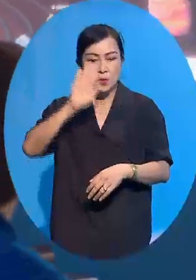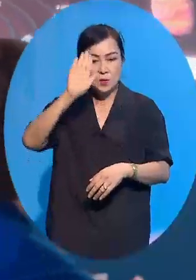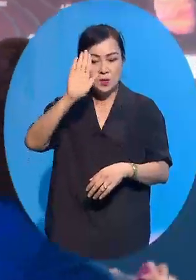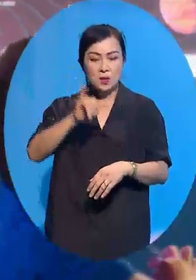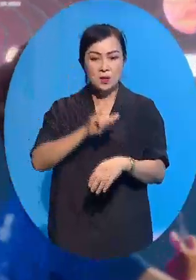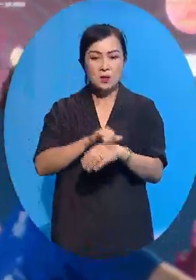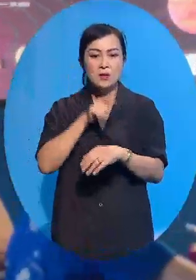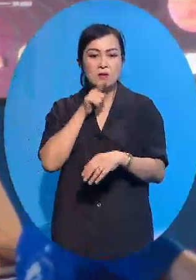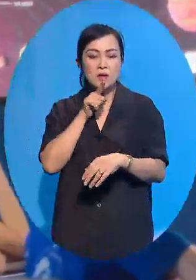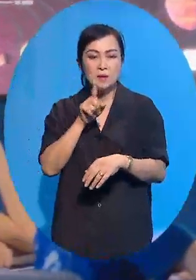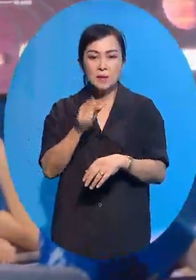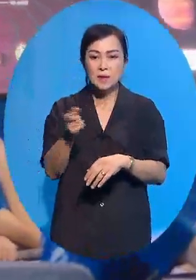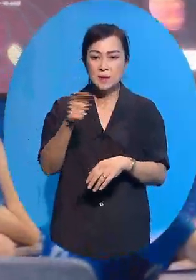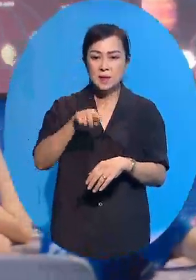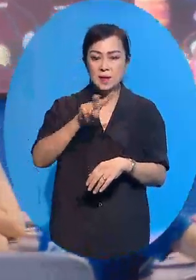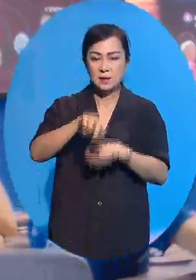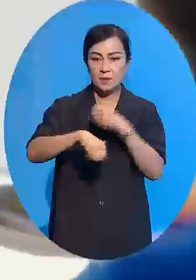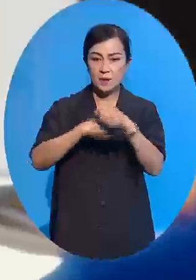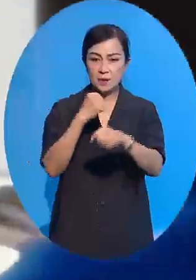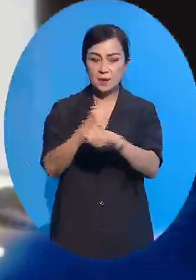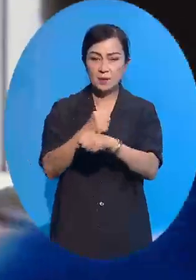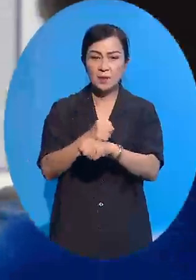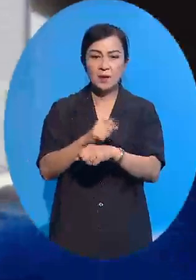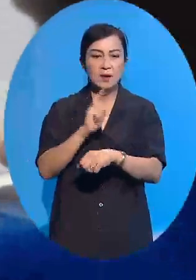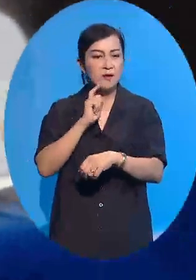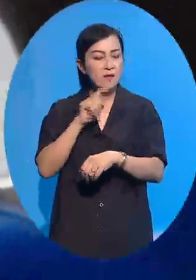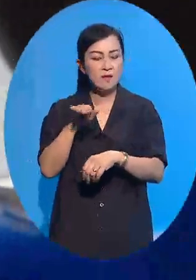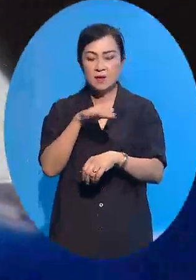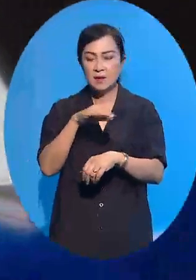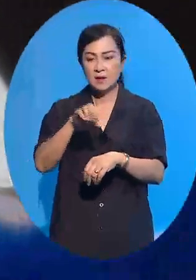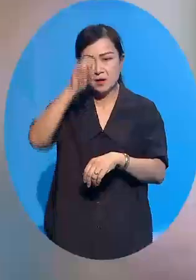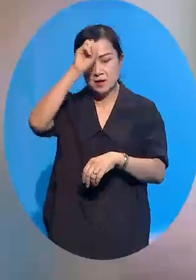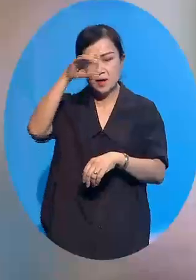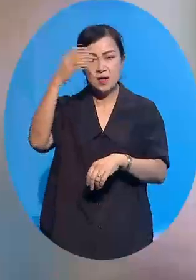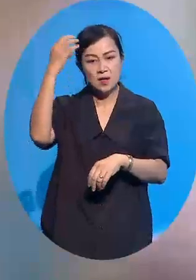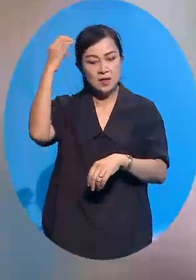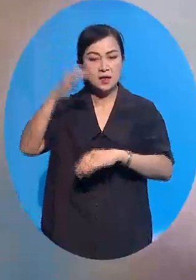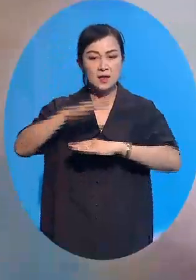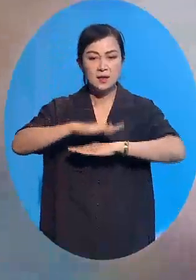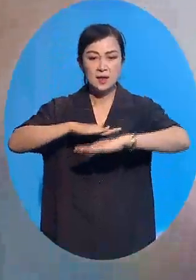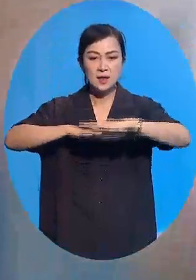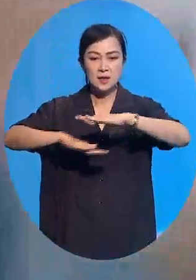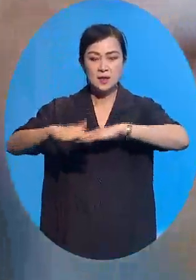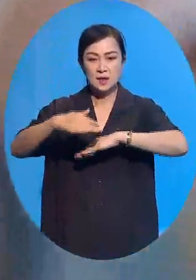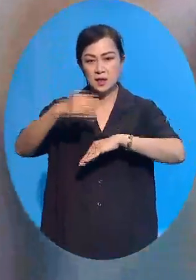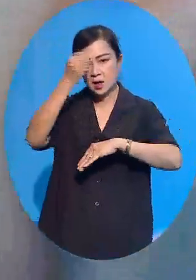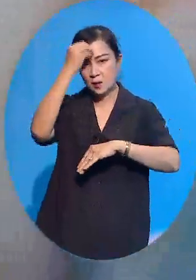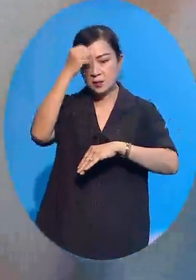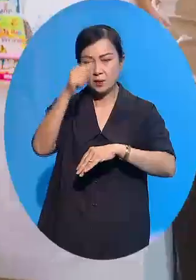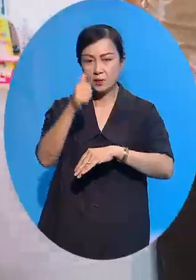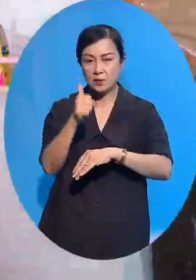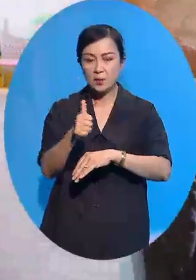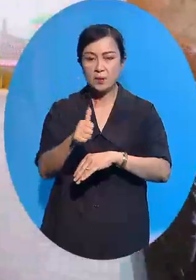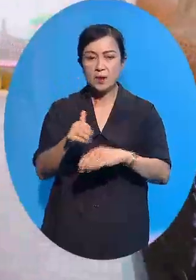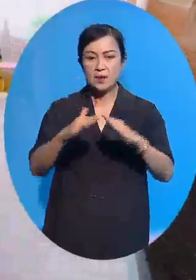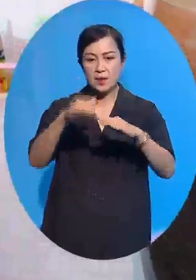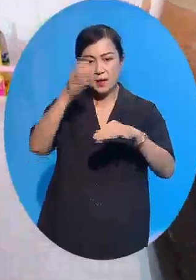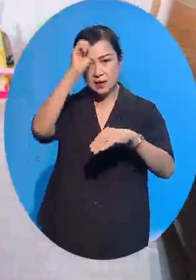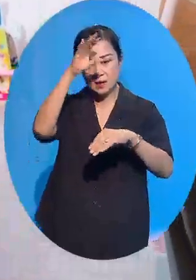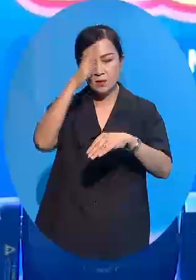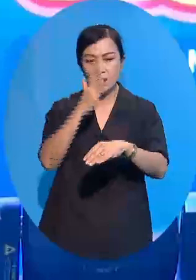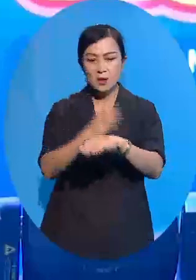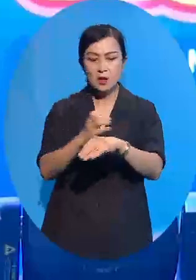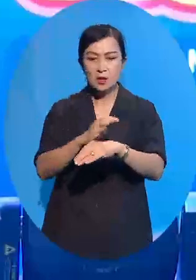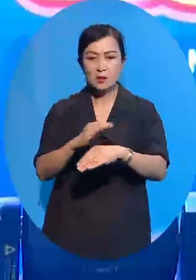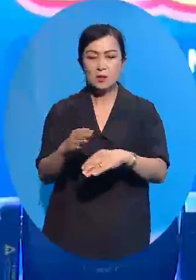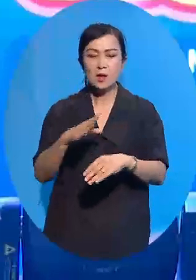cầu thực tế từ 10 cho đến 20 năm. Không chỉ đơn thuần là truyền đạt kiến thức, xây dựng một tình yêu học tập là điều tốt nhất mà những nhà giáo dục cần trang bị cho